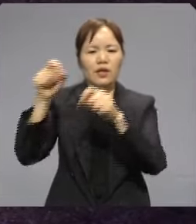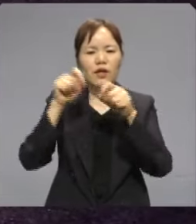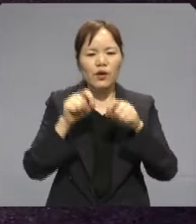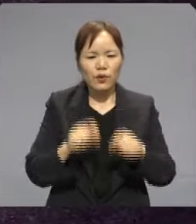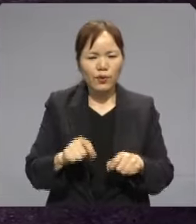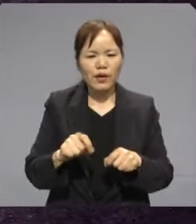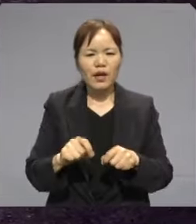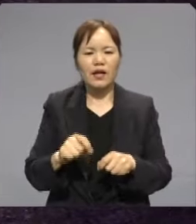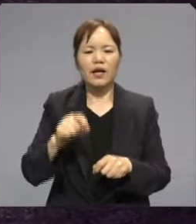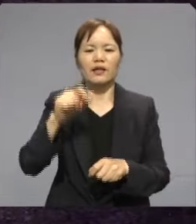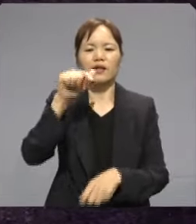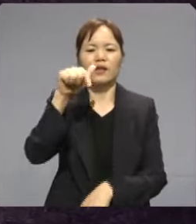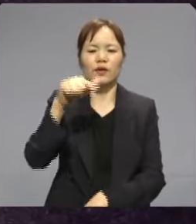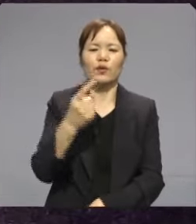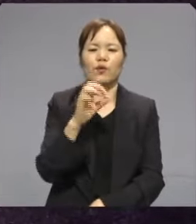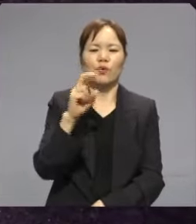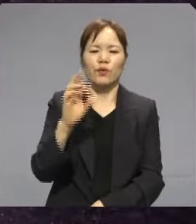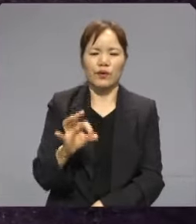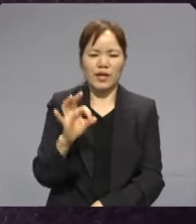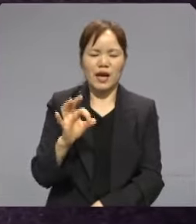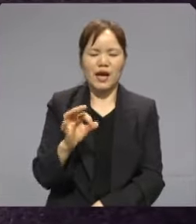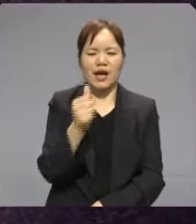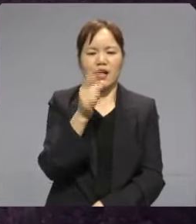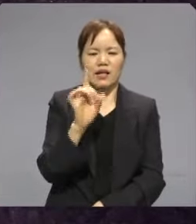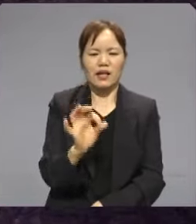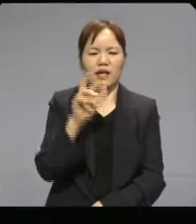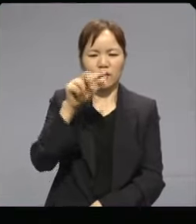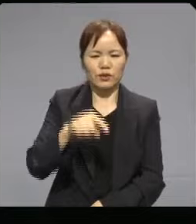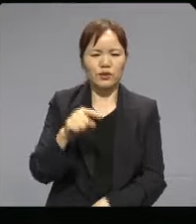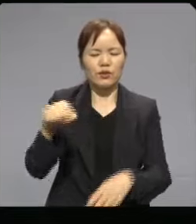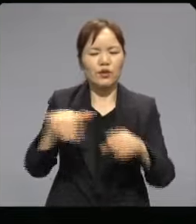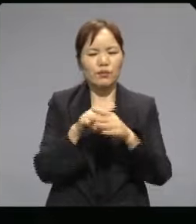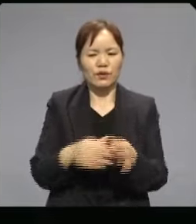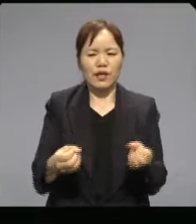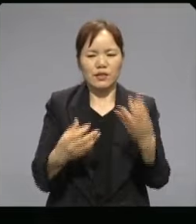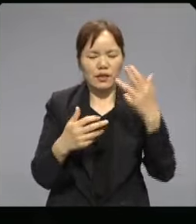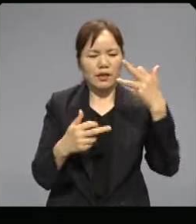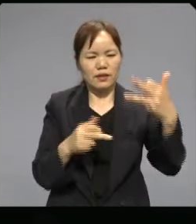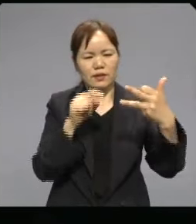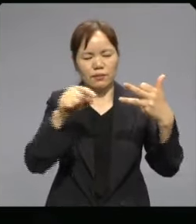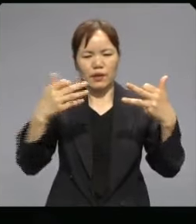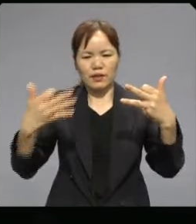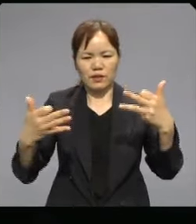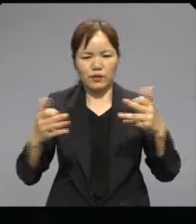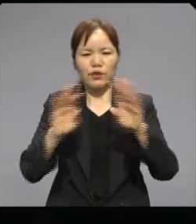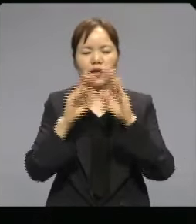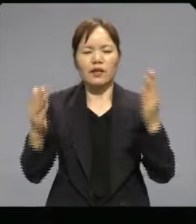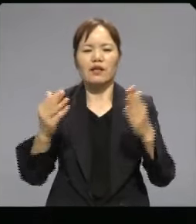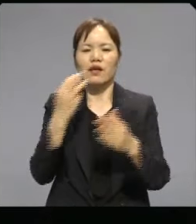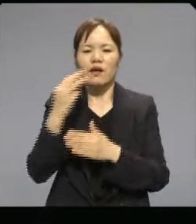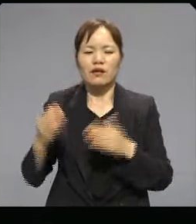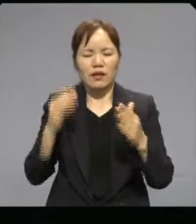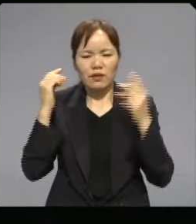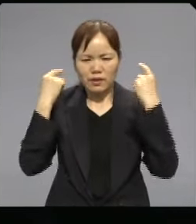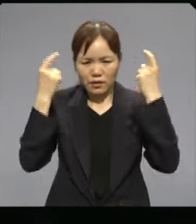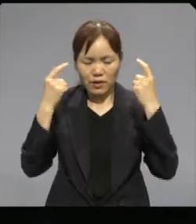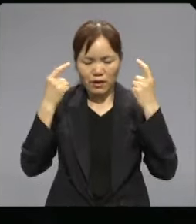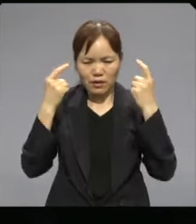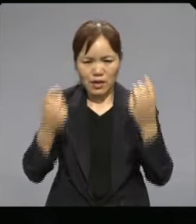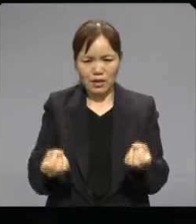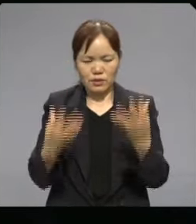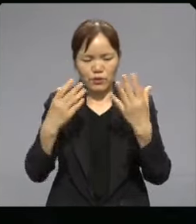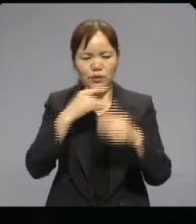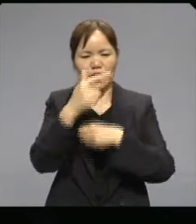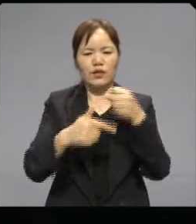오는 18일과 19일 행주산성 역사공원과 일대에서 펼쳐집니다. 경기 관광축제에 6년 연속